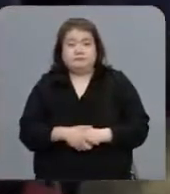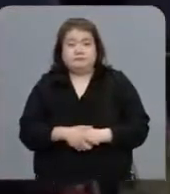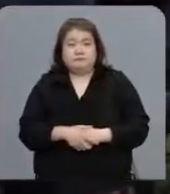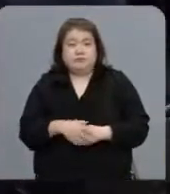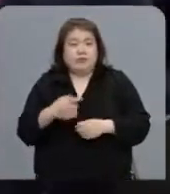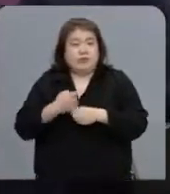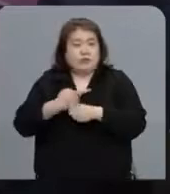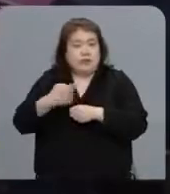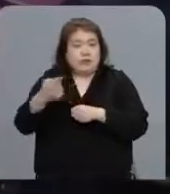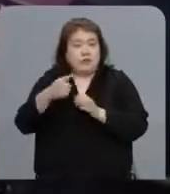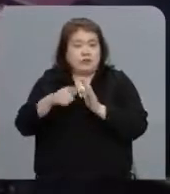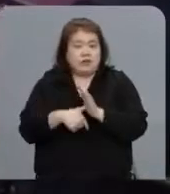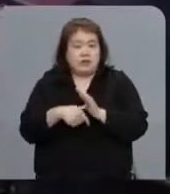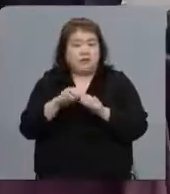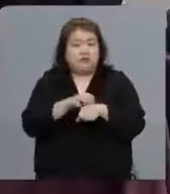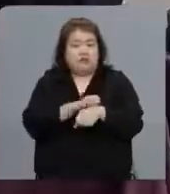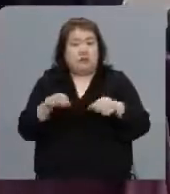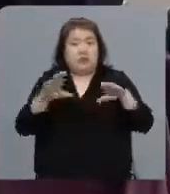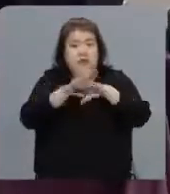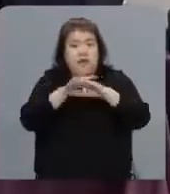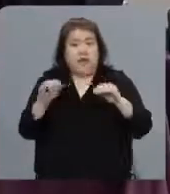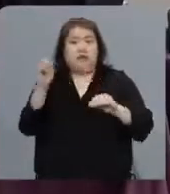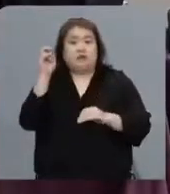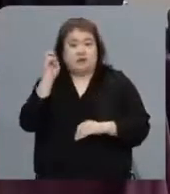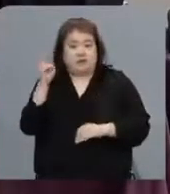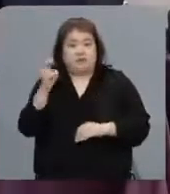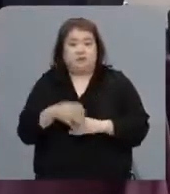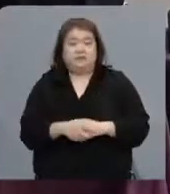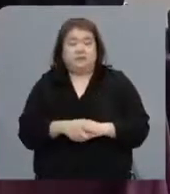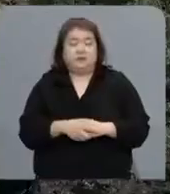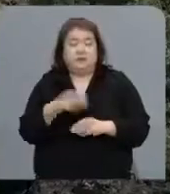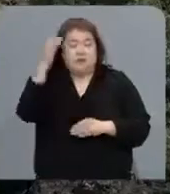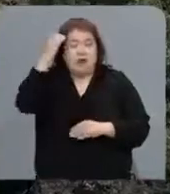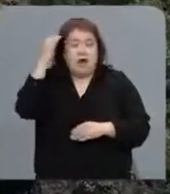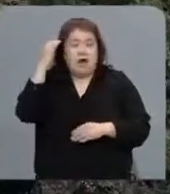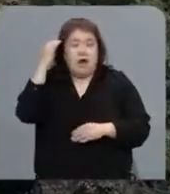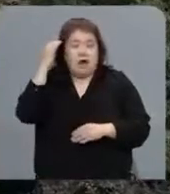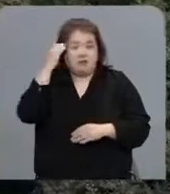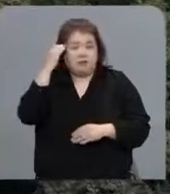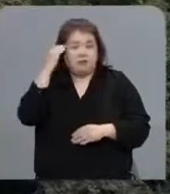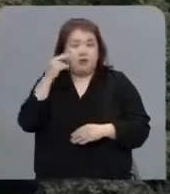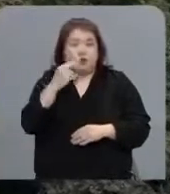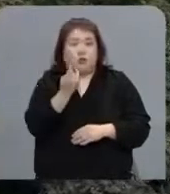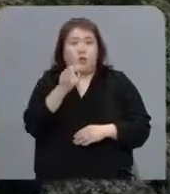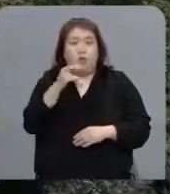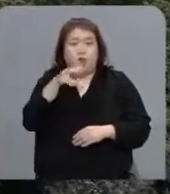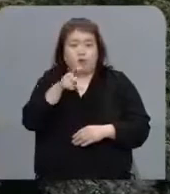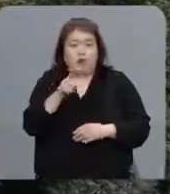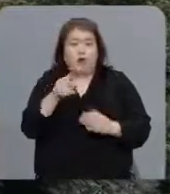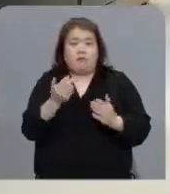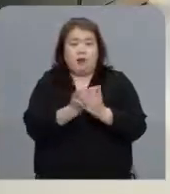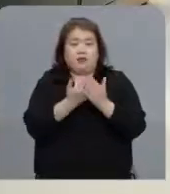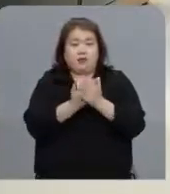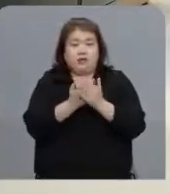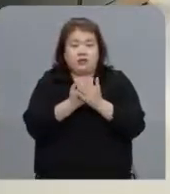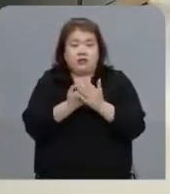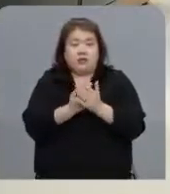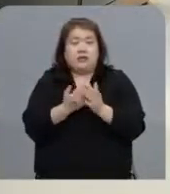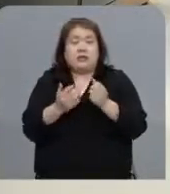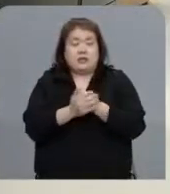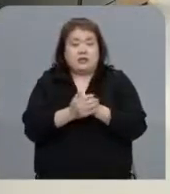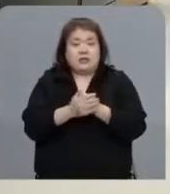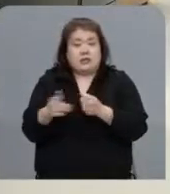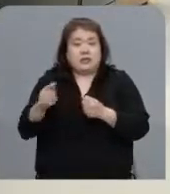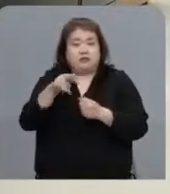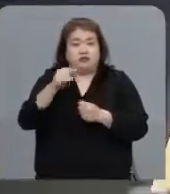1년 뒤면 이런 불편이 해결될 것으로 보입니다 한국동서발전 2005 10억원을 들여 15 메가와트 규모의